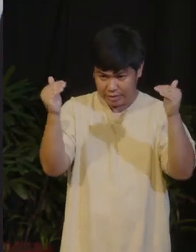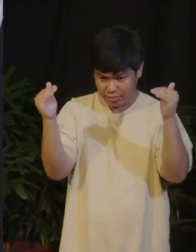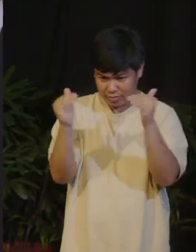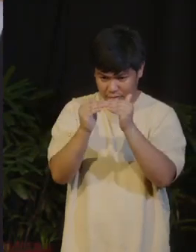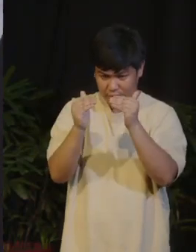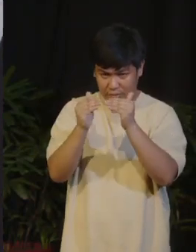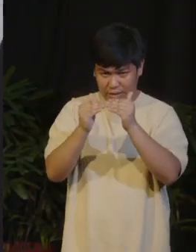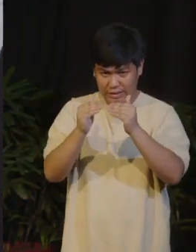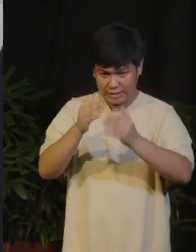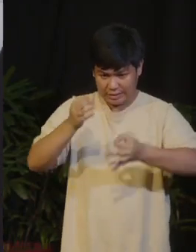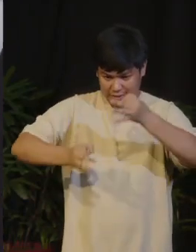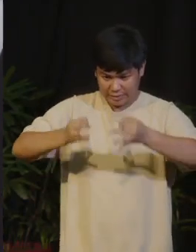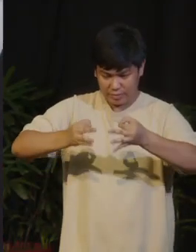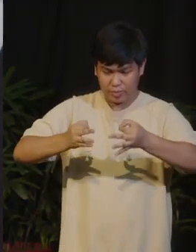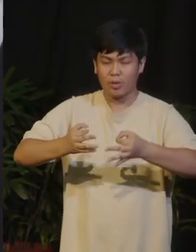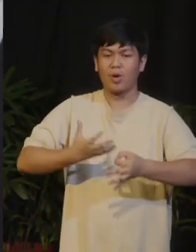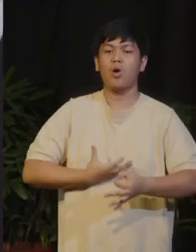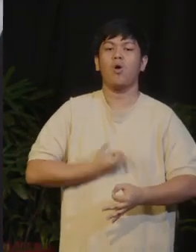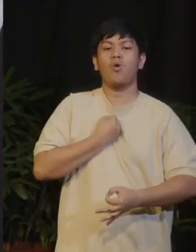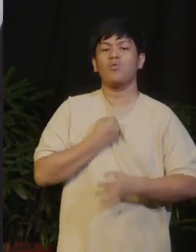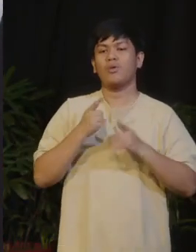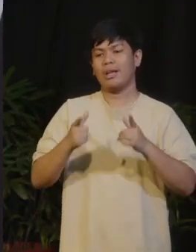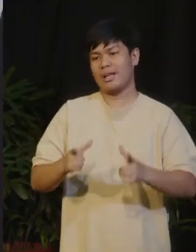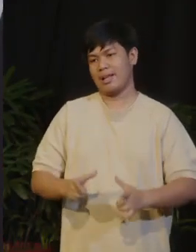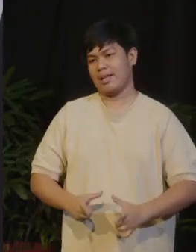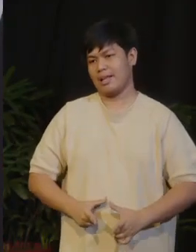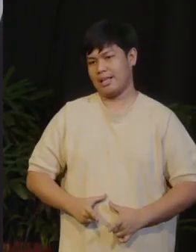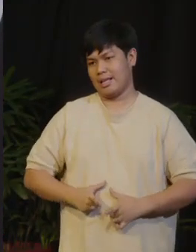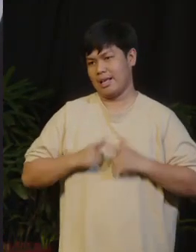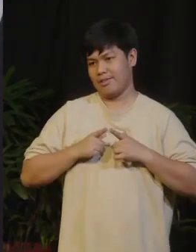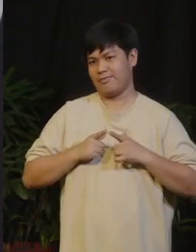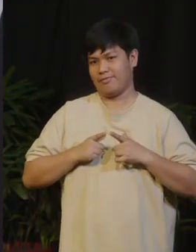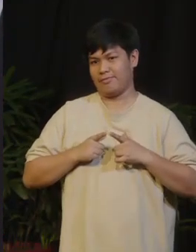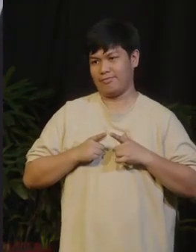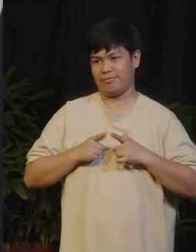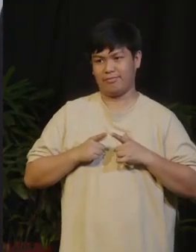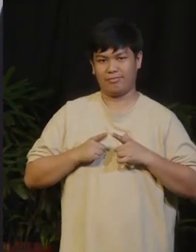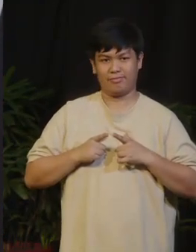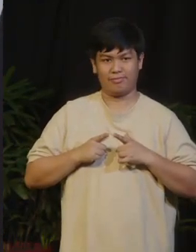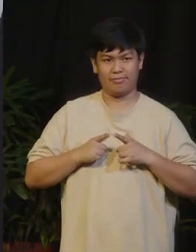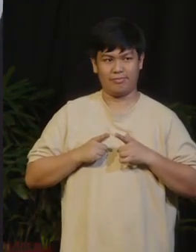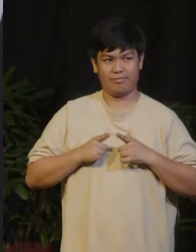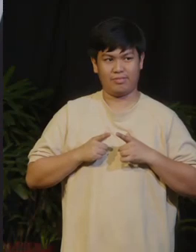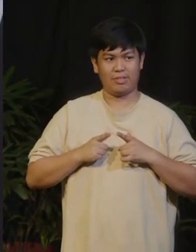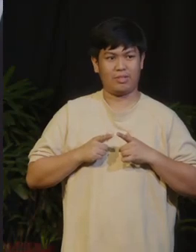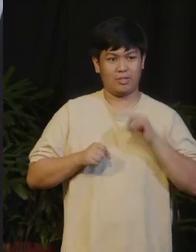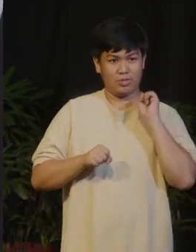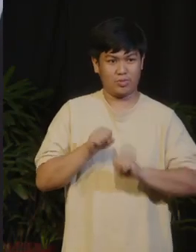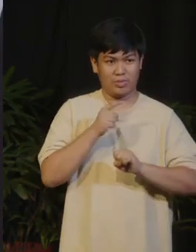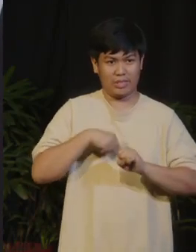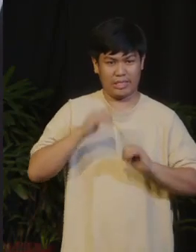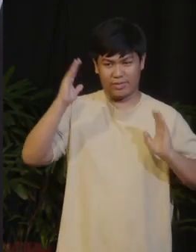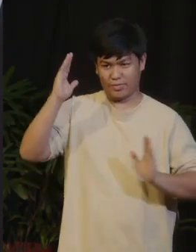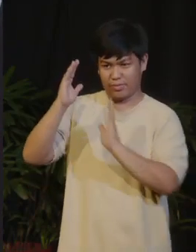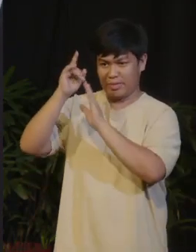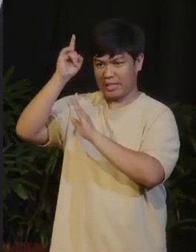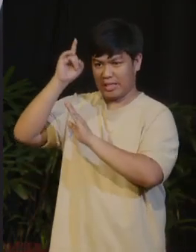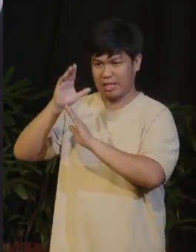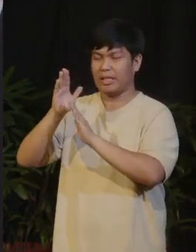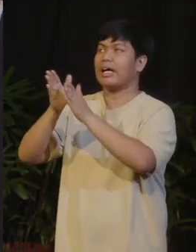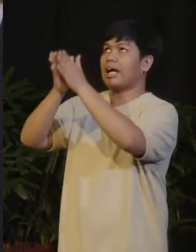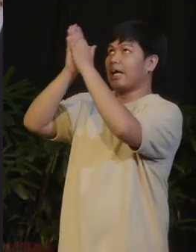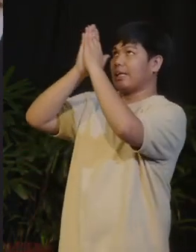na paghusga sa ating sarili upang tayo ay makaharap sa Kanya ng may